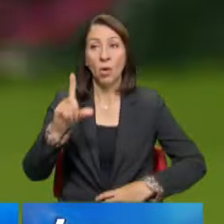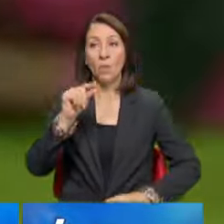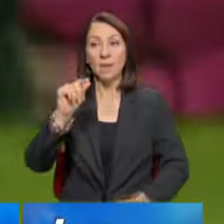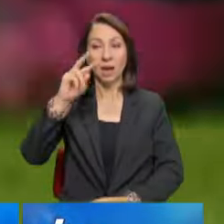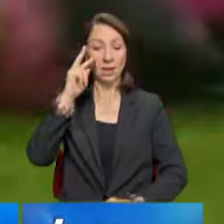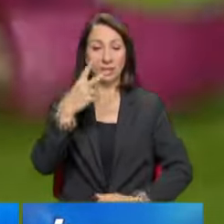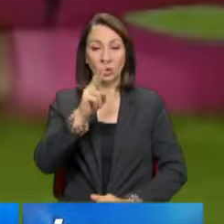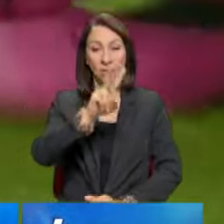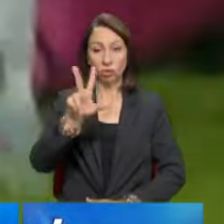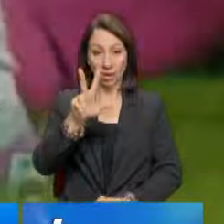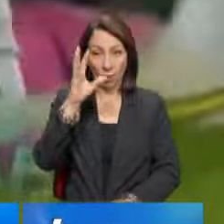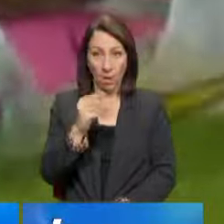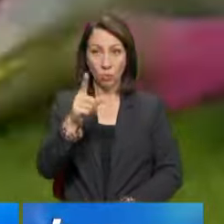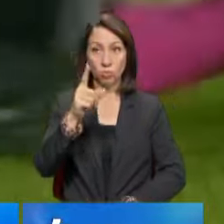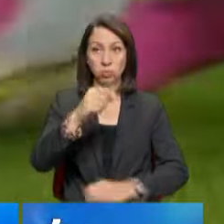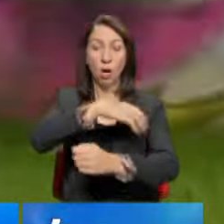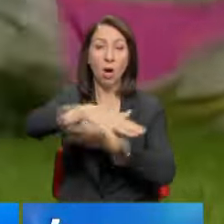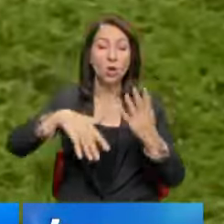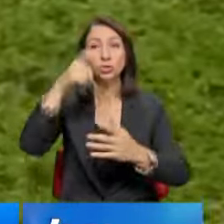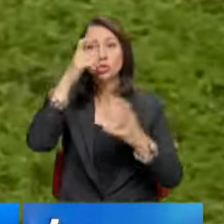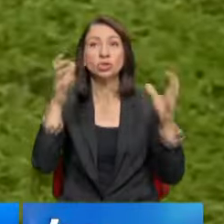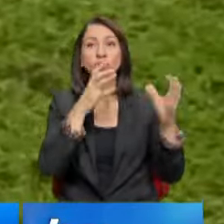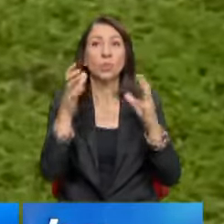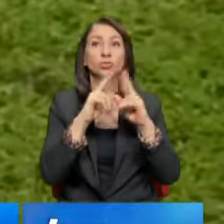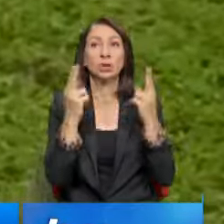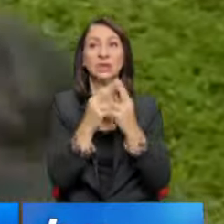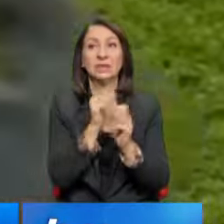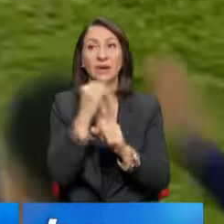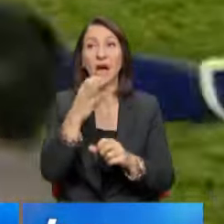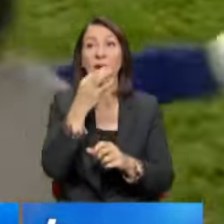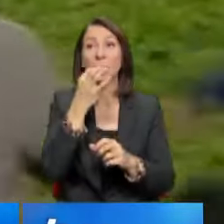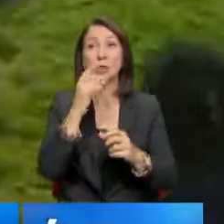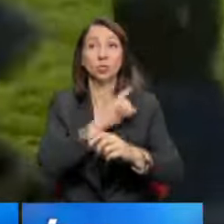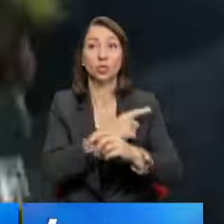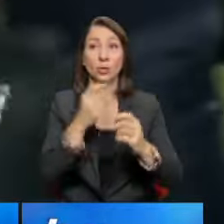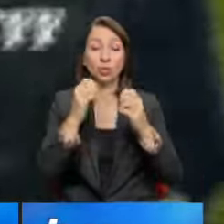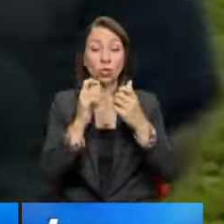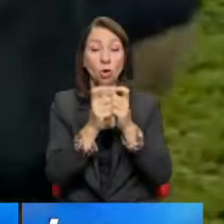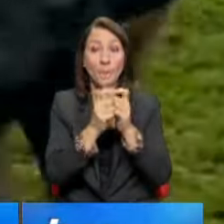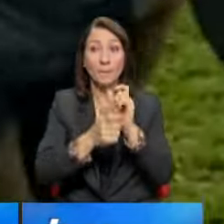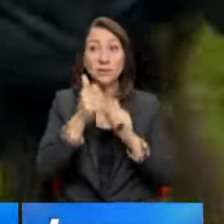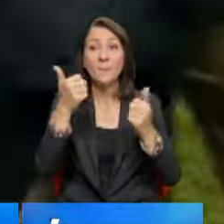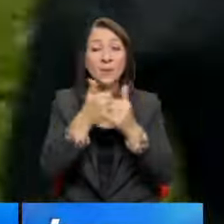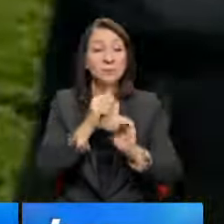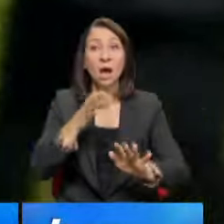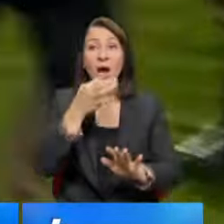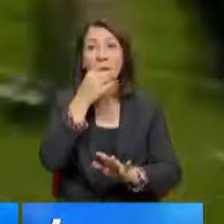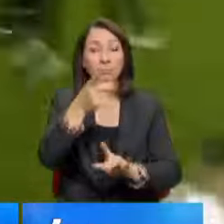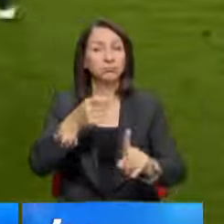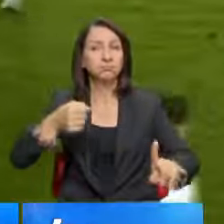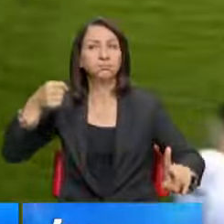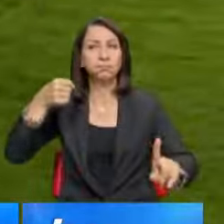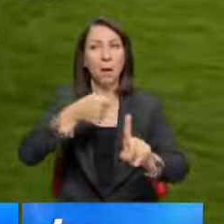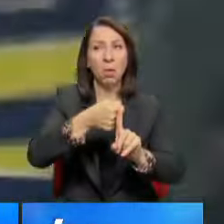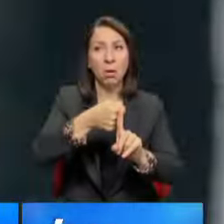Aralık 2023'te yaşanan bu saldırı Türk spor dünyasını sarstı. Ankara Gücü Kulübü Başkanı Faruk Koca maç bitiminde hakem Halil Umut